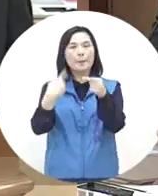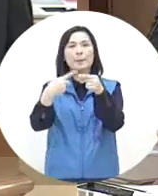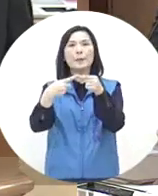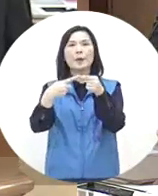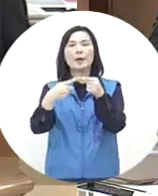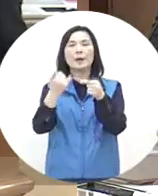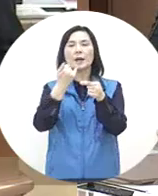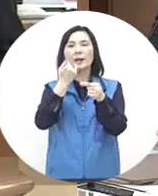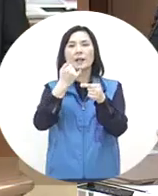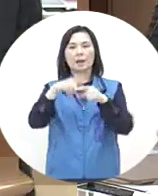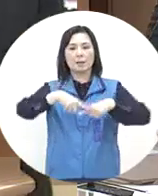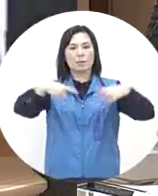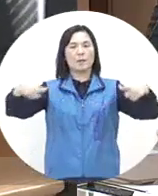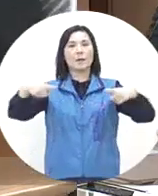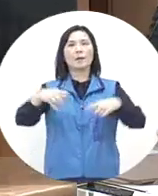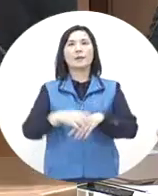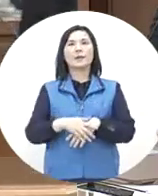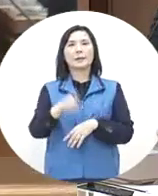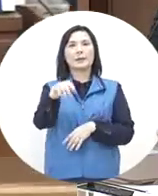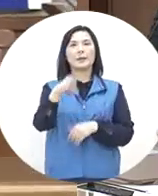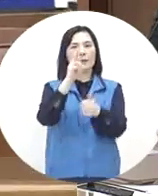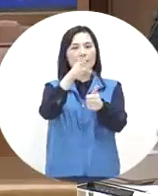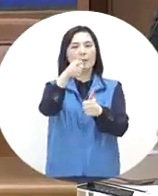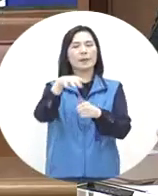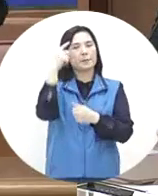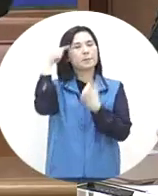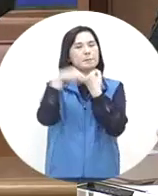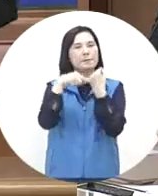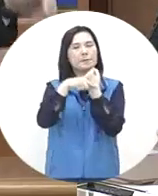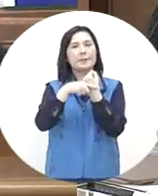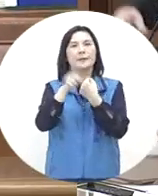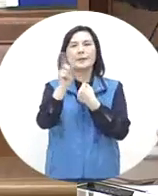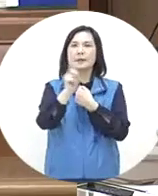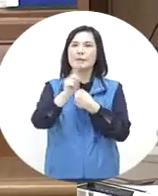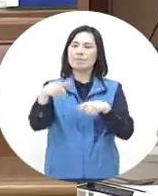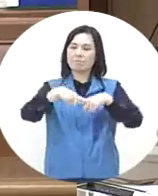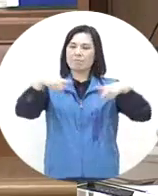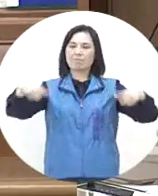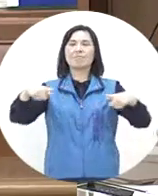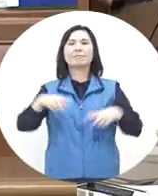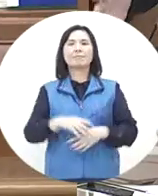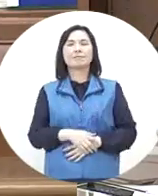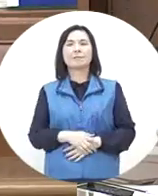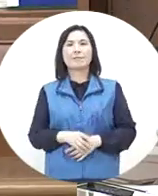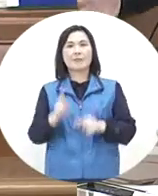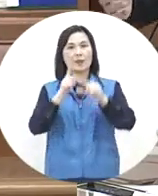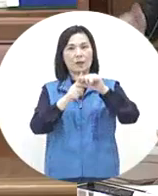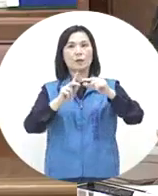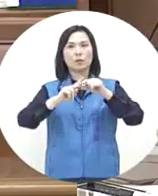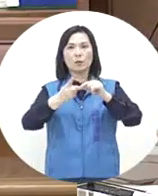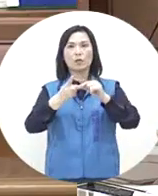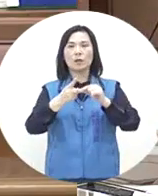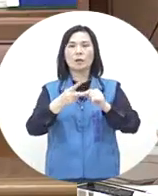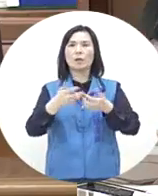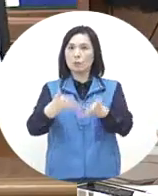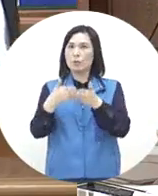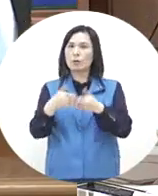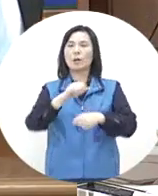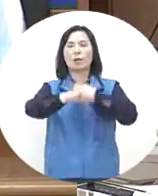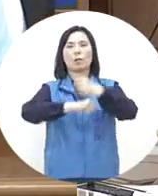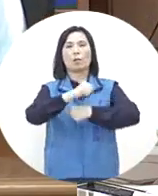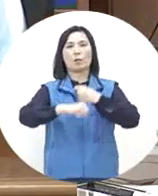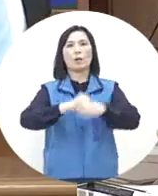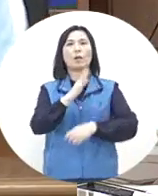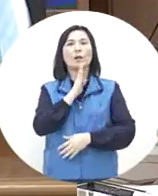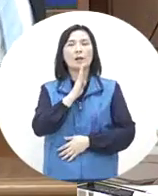我来看面，那我再各各家修一下。 好， 安怎做较水快啦，较好较好势、 啊。因为这是综合我们非常指标性的活动啦，啊，所以我